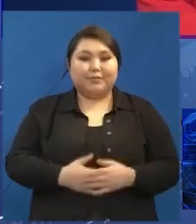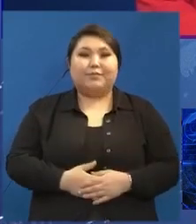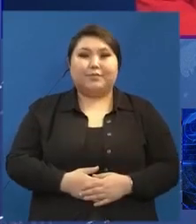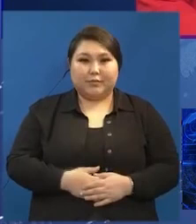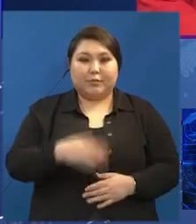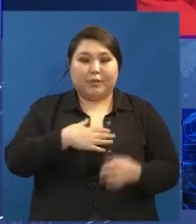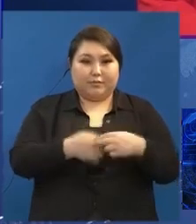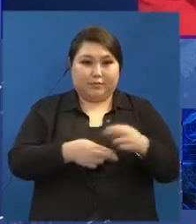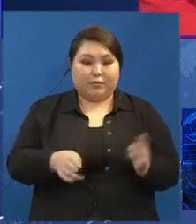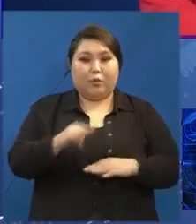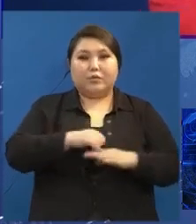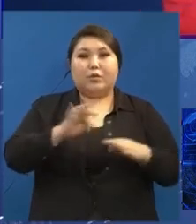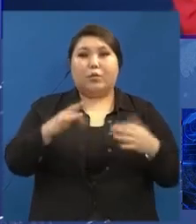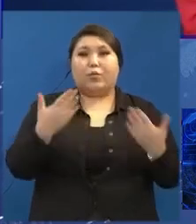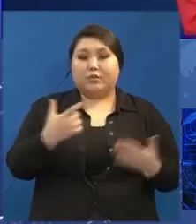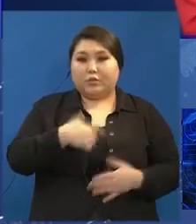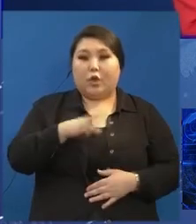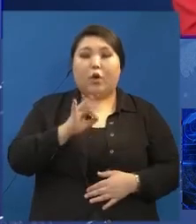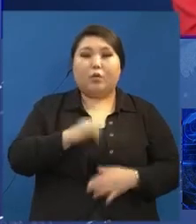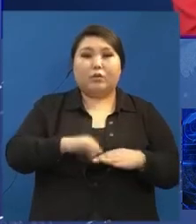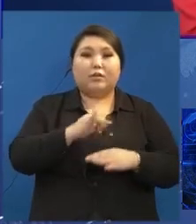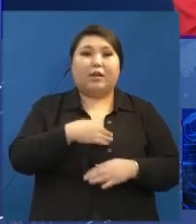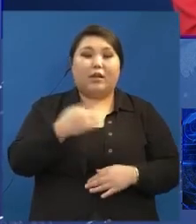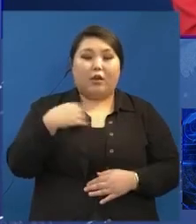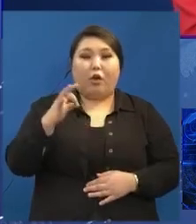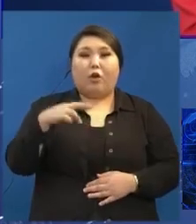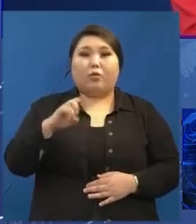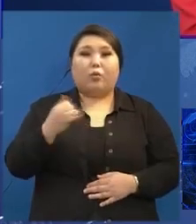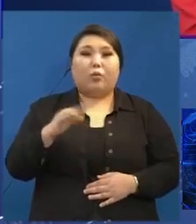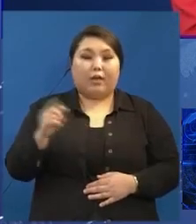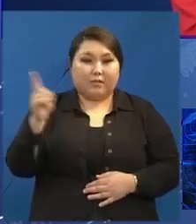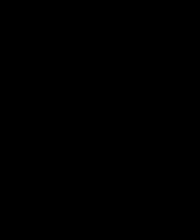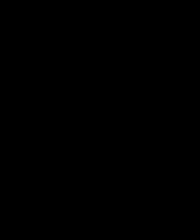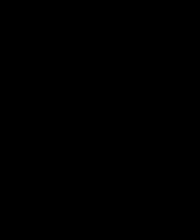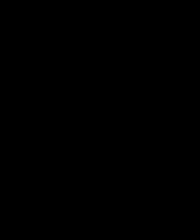баярлалаа. Манай студиуд улсын хурлын гишүүн, улсын хурлын дэд дарга Салдангийн одон төв өрөгт ажиллалаа.